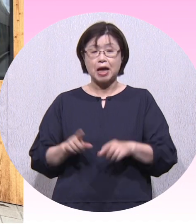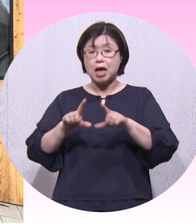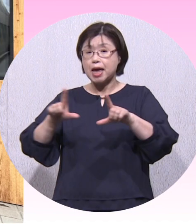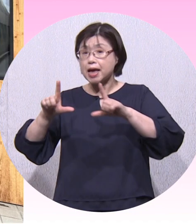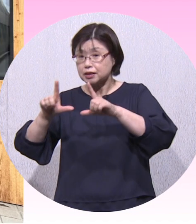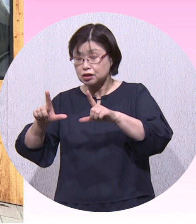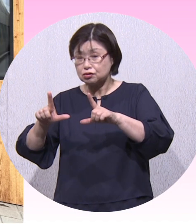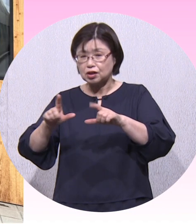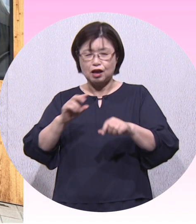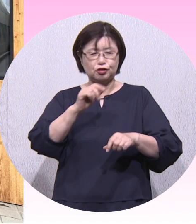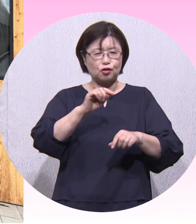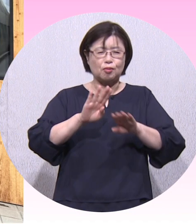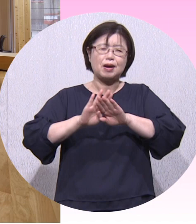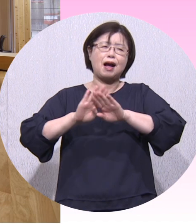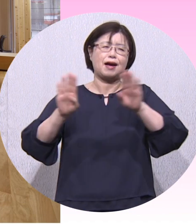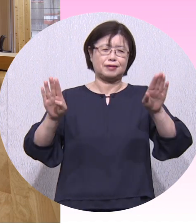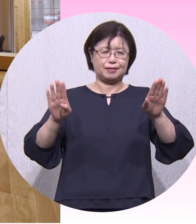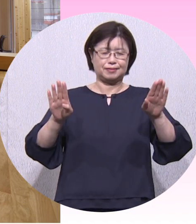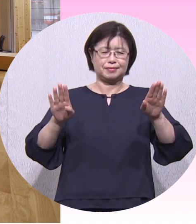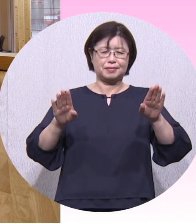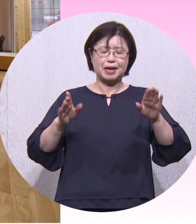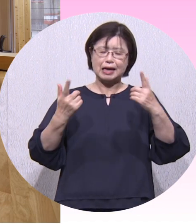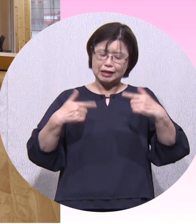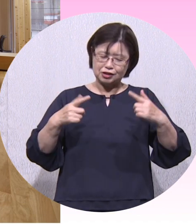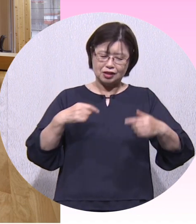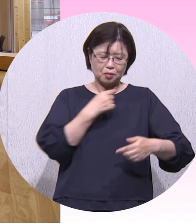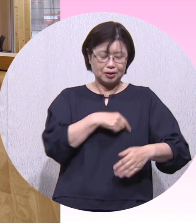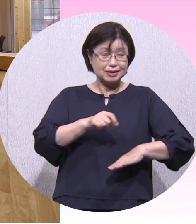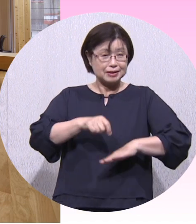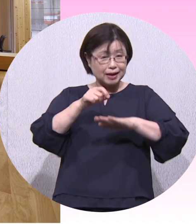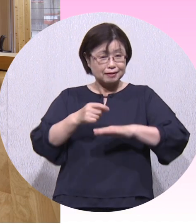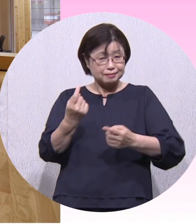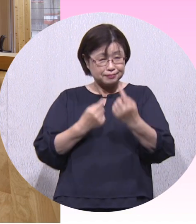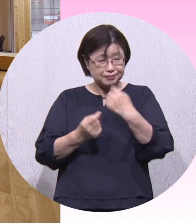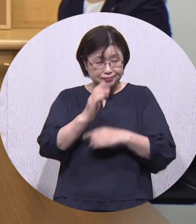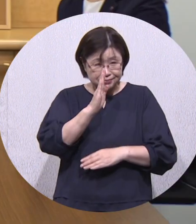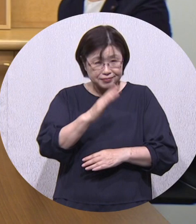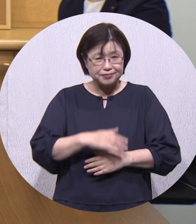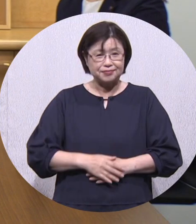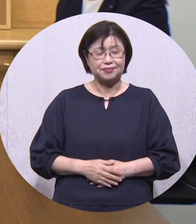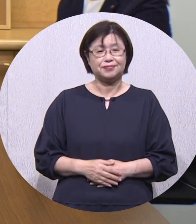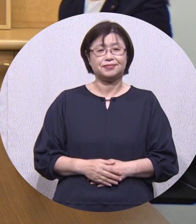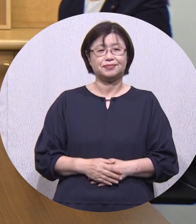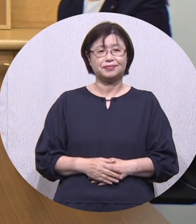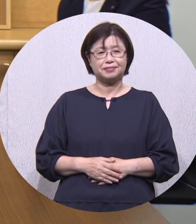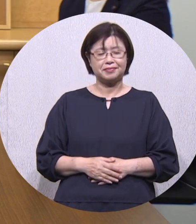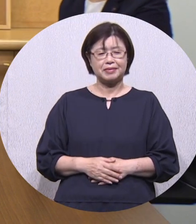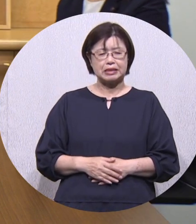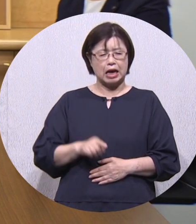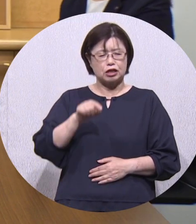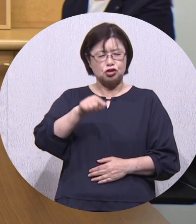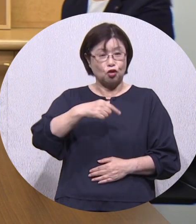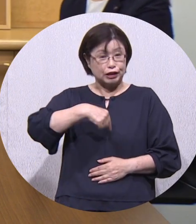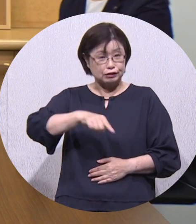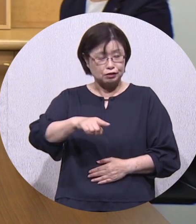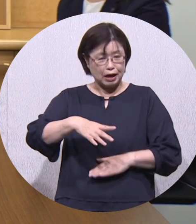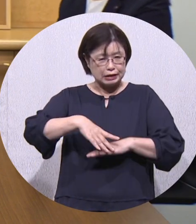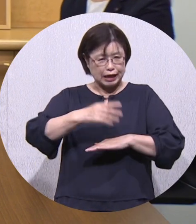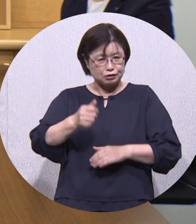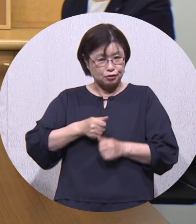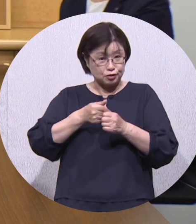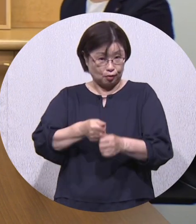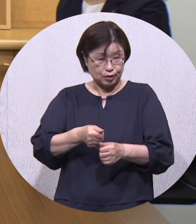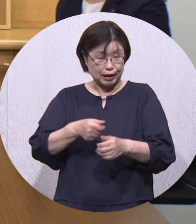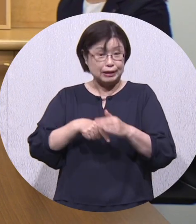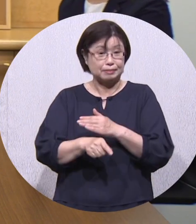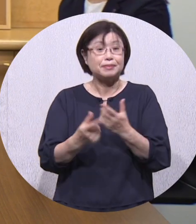土曜日空いておりますので、いつでもお気軽にご来館いただけますと嬉しいです。 はい、未来のを訪れることが最初の一歩というわけ